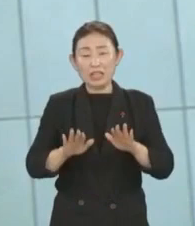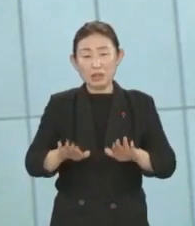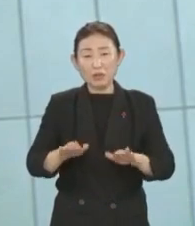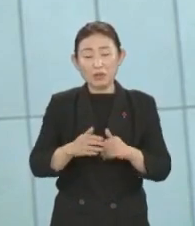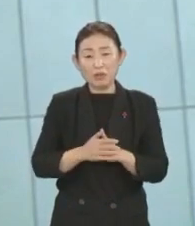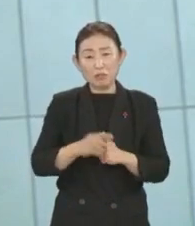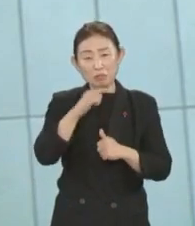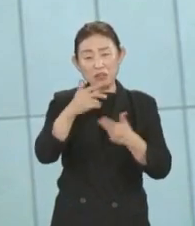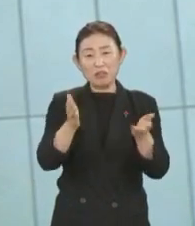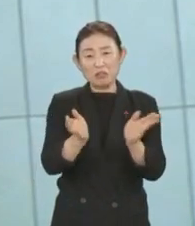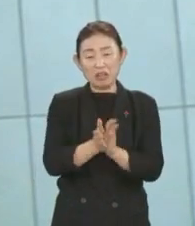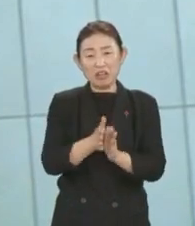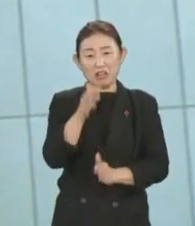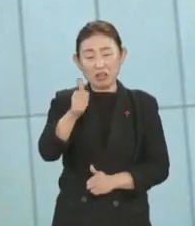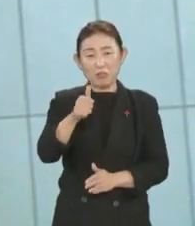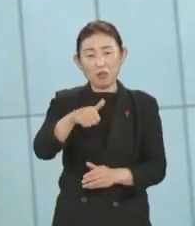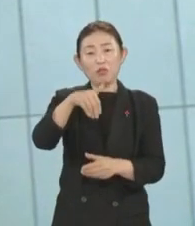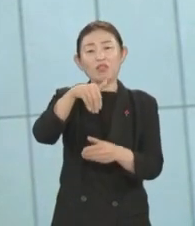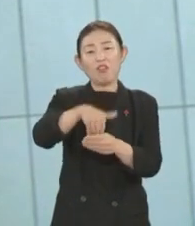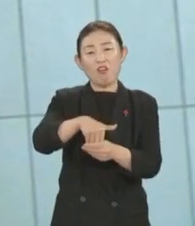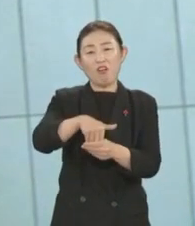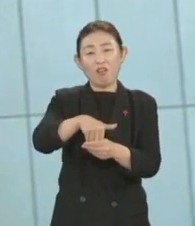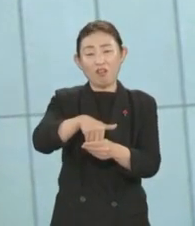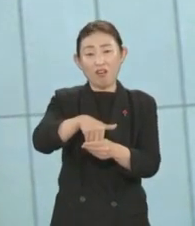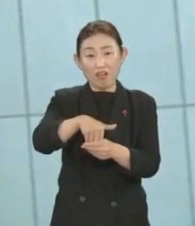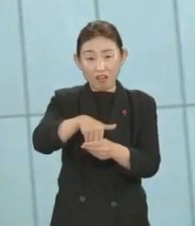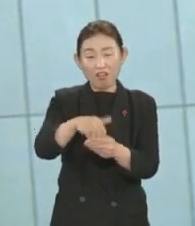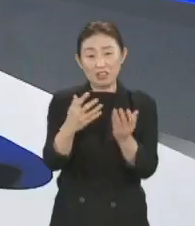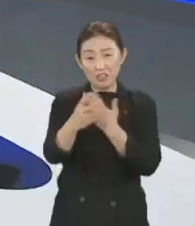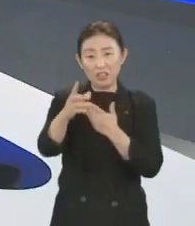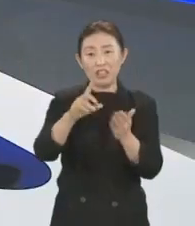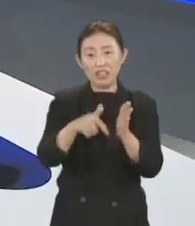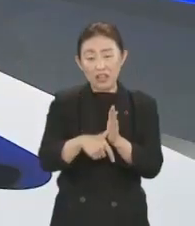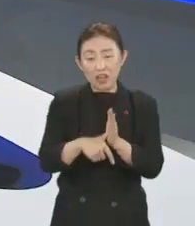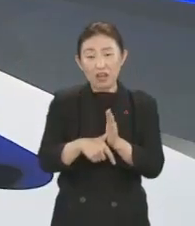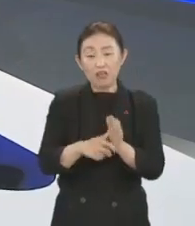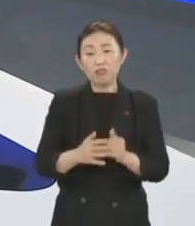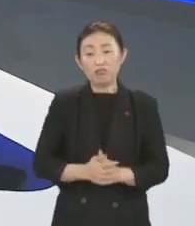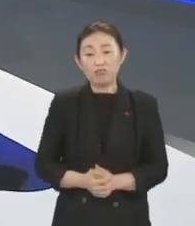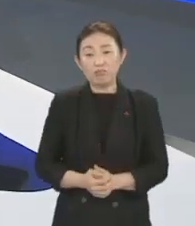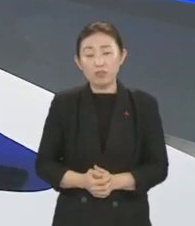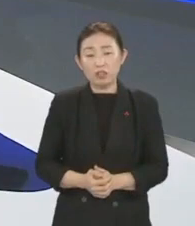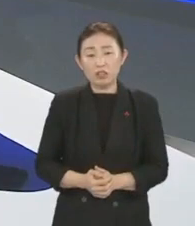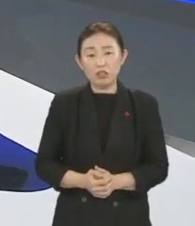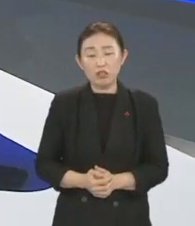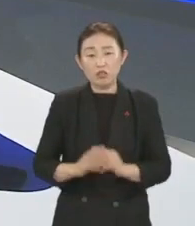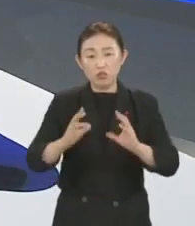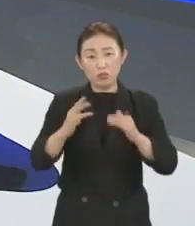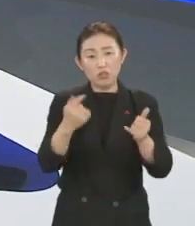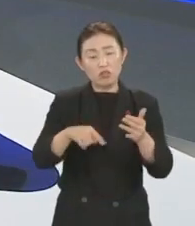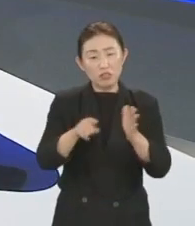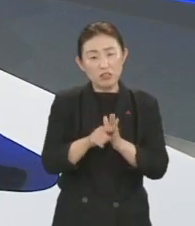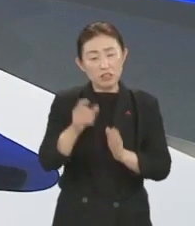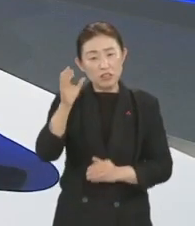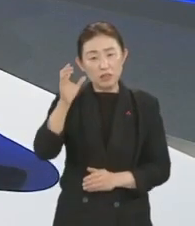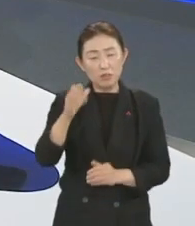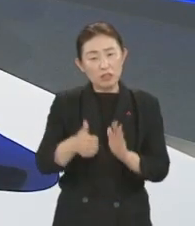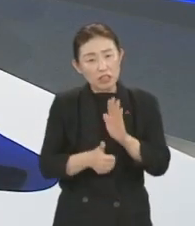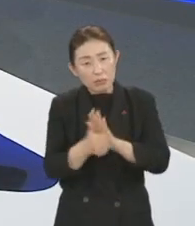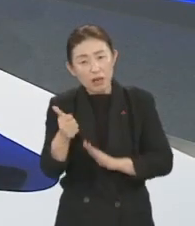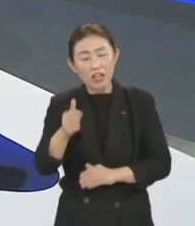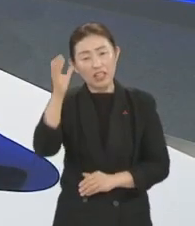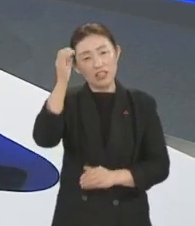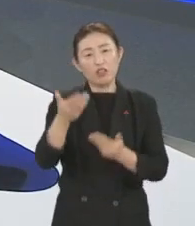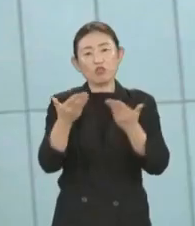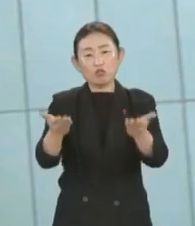전당대회가 국민들께 집권 여당으로서의 뭔가 희망과 기대를 주는 그런 정당이어야 되잖아요. 그런데 예. 그런